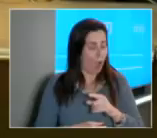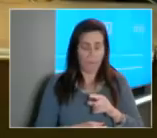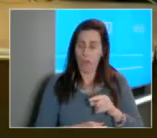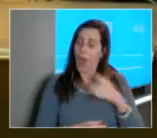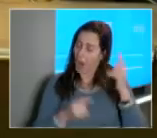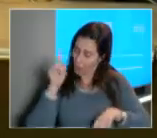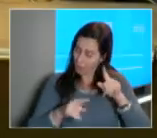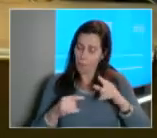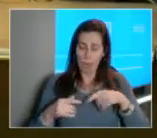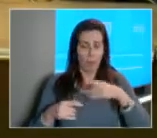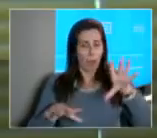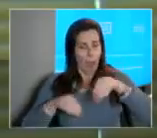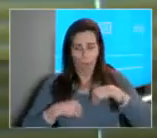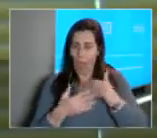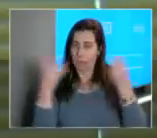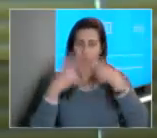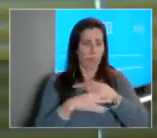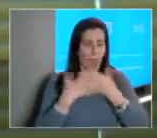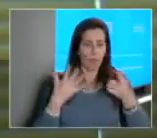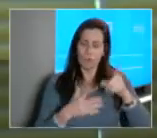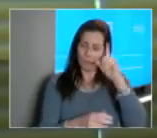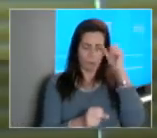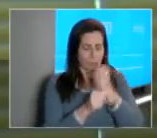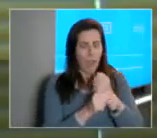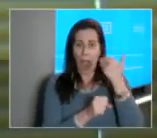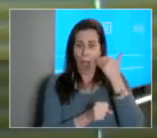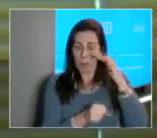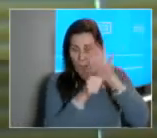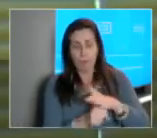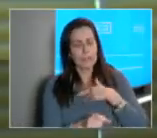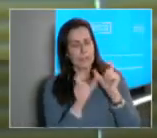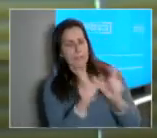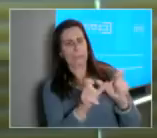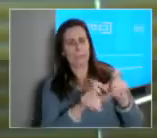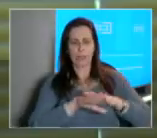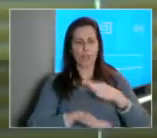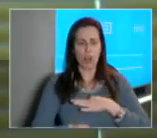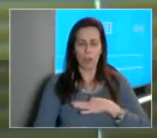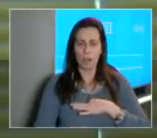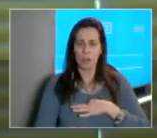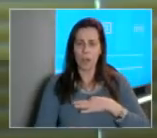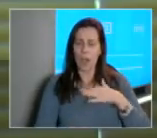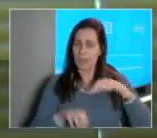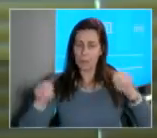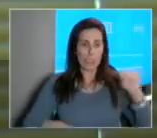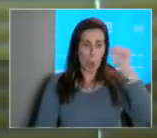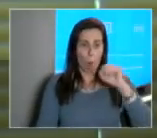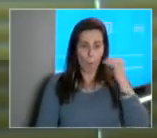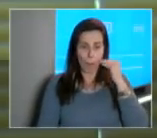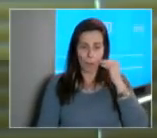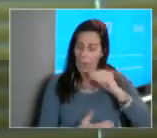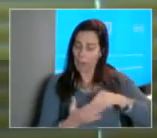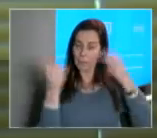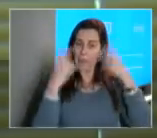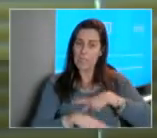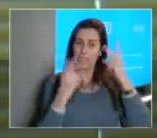לאי הסכמות. הגענו לאי הסכמות. והיינו צריכים לעמוד מול הלחצים הללו, וראיתי את זה כתפקידי. אני אגב עם הנשיא אובמה חתמתי